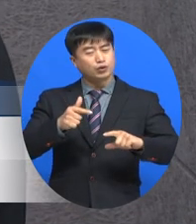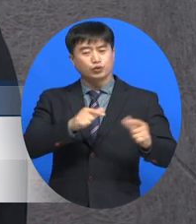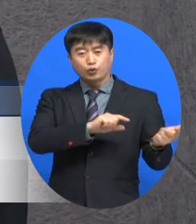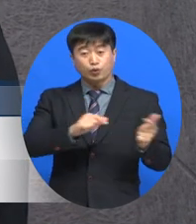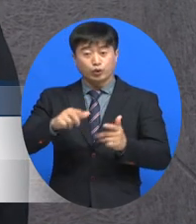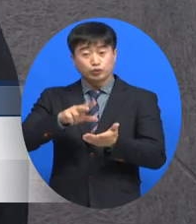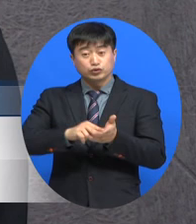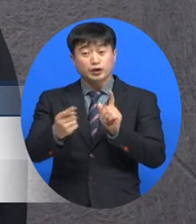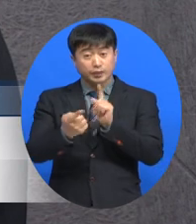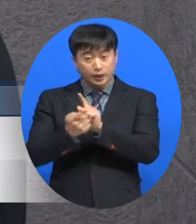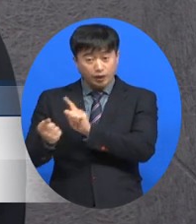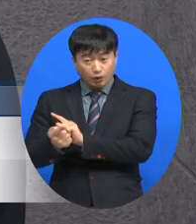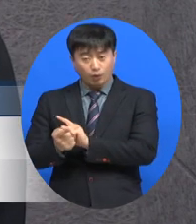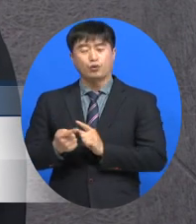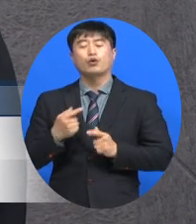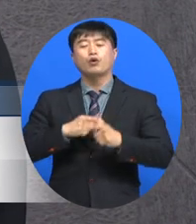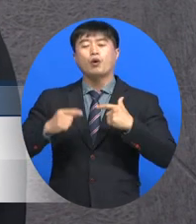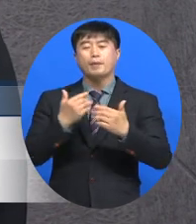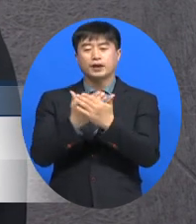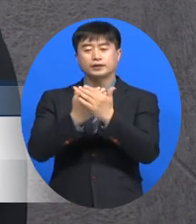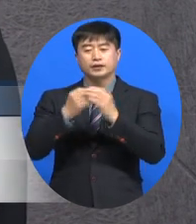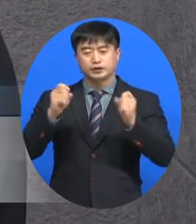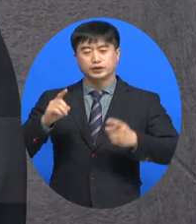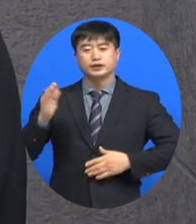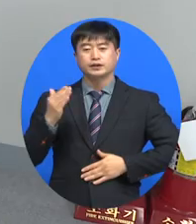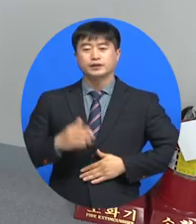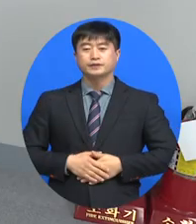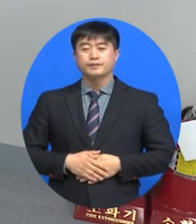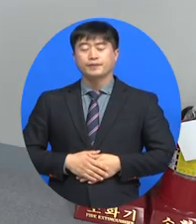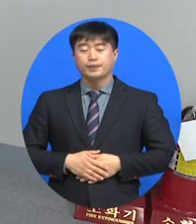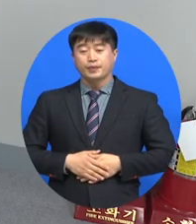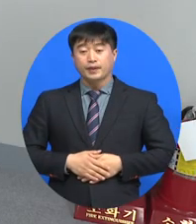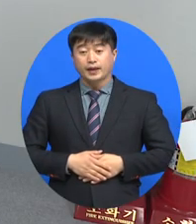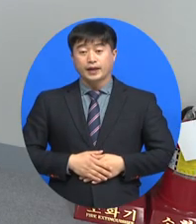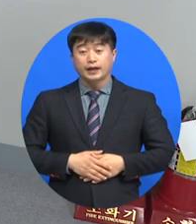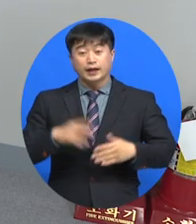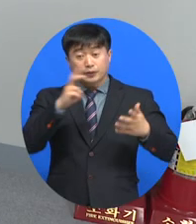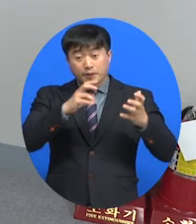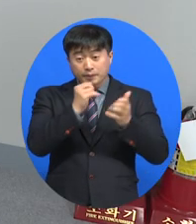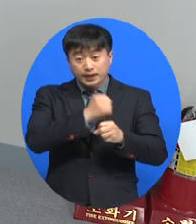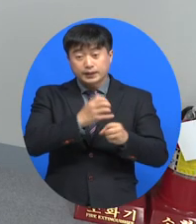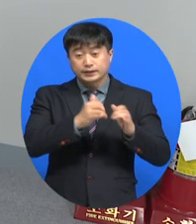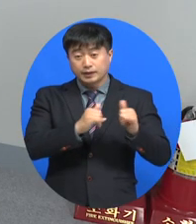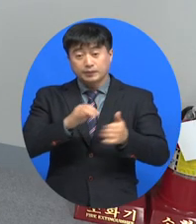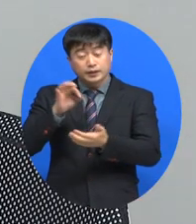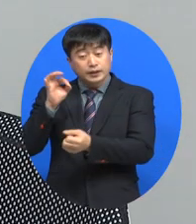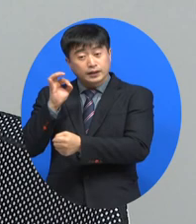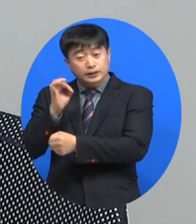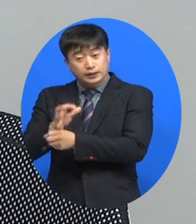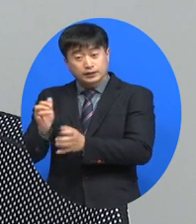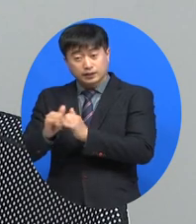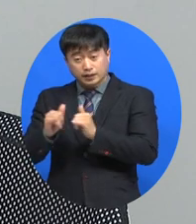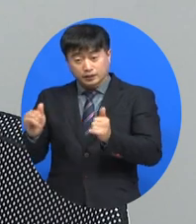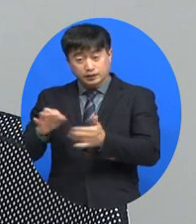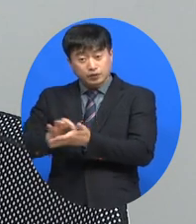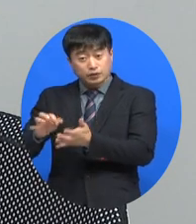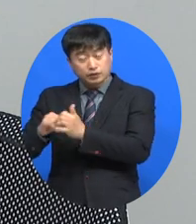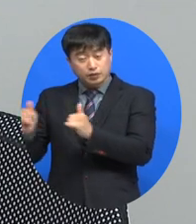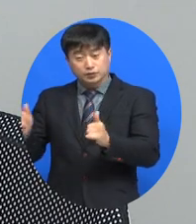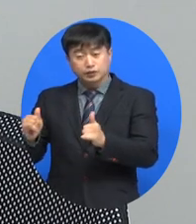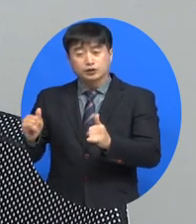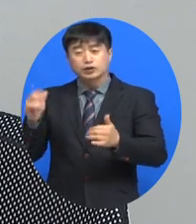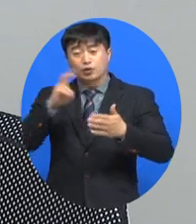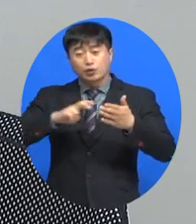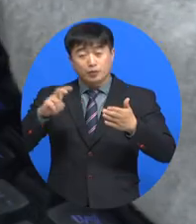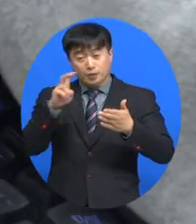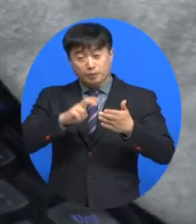여러가지 문제들도 겪고 하면서 좀 더 성장할 수 있는 계기가 됐던 것 같습니다 작곡가 소비자를 연결해주는 음악거래 플랫폼을 운영 중인